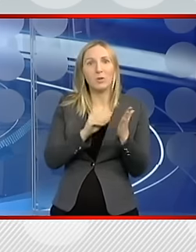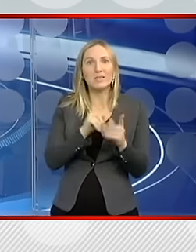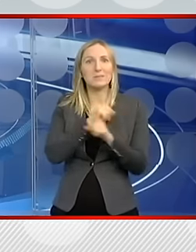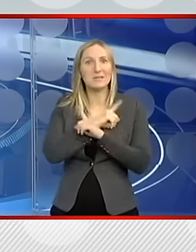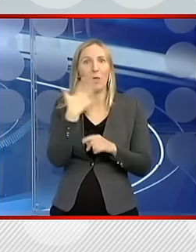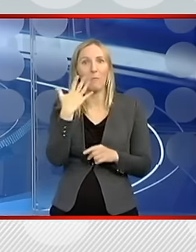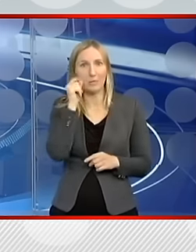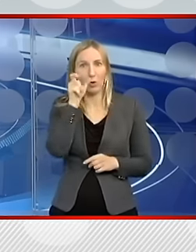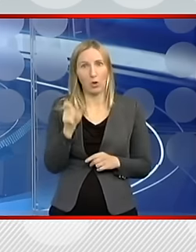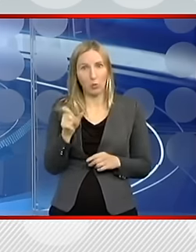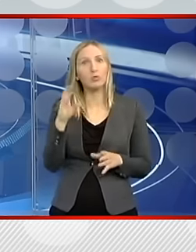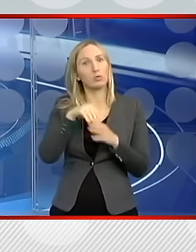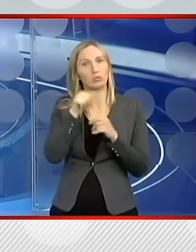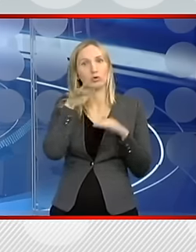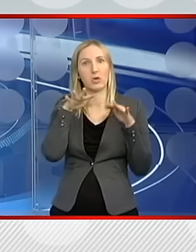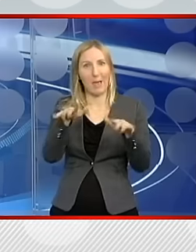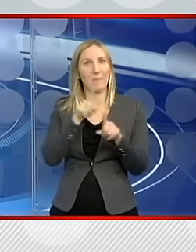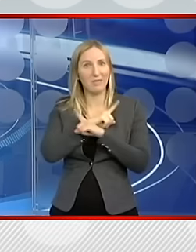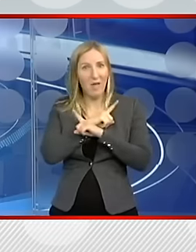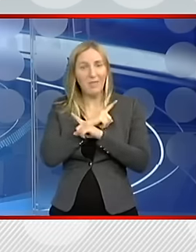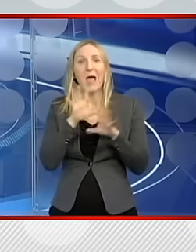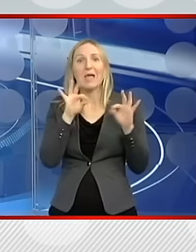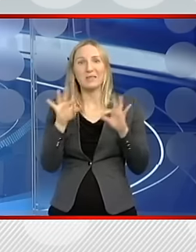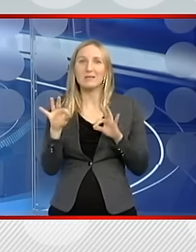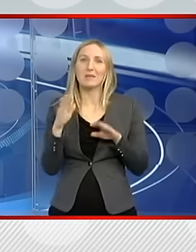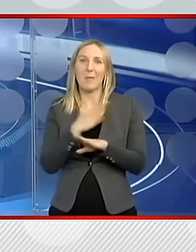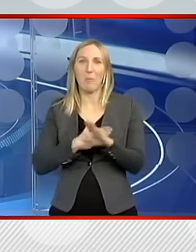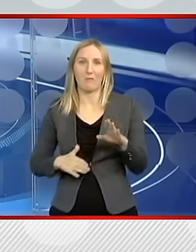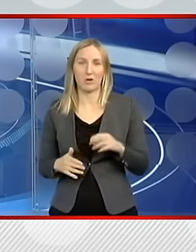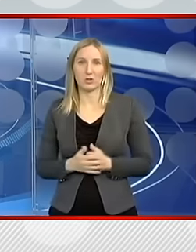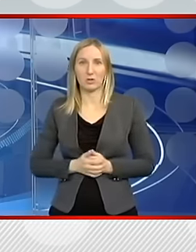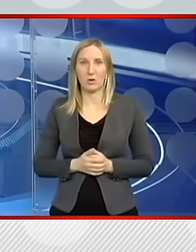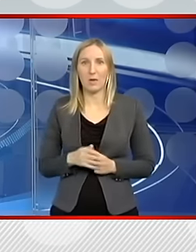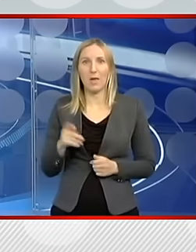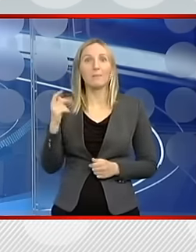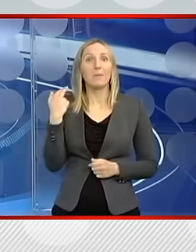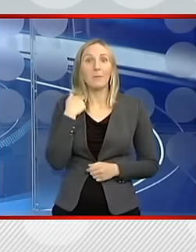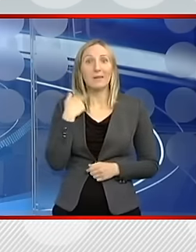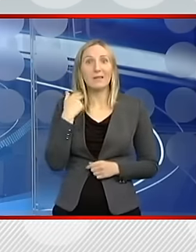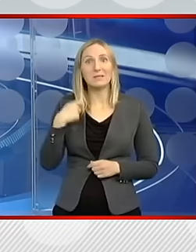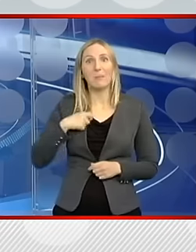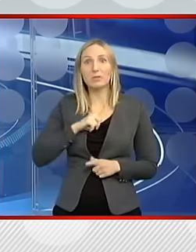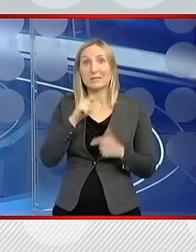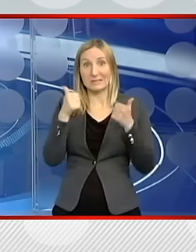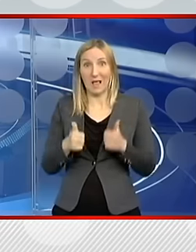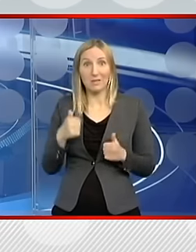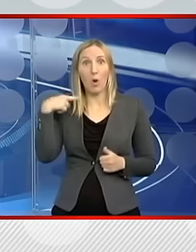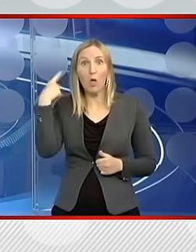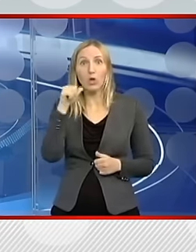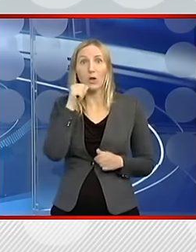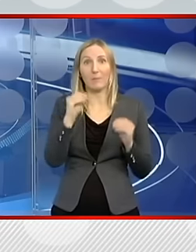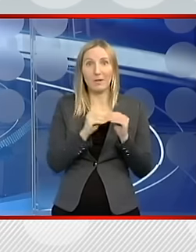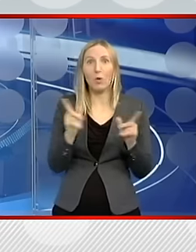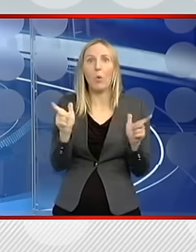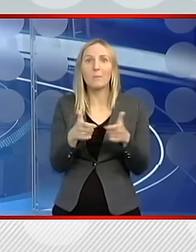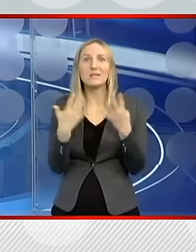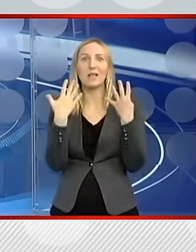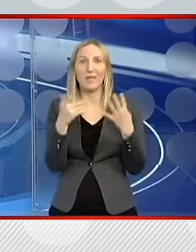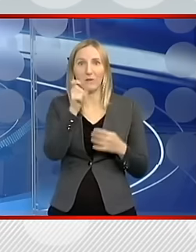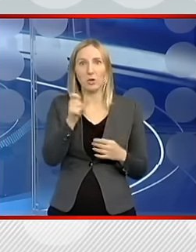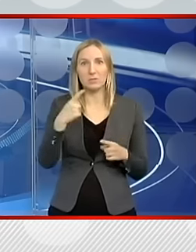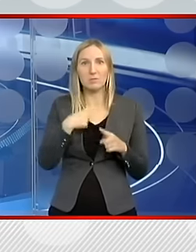ljudi, uključujući i napadača, a desetine je povređeno. Britanska policija do sada u Londonu i Birminghamu uhapsila